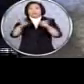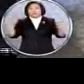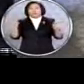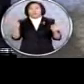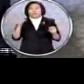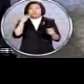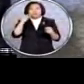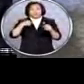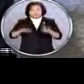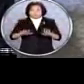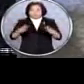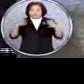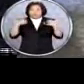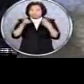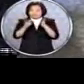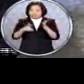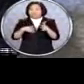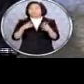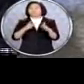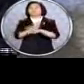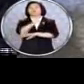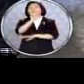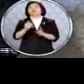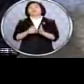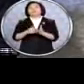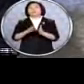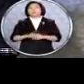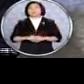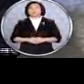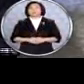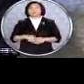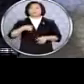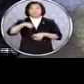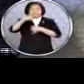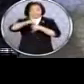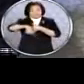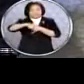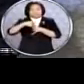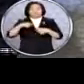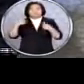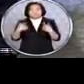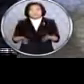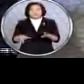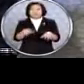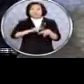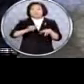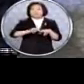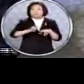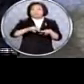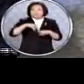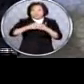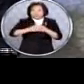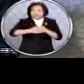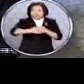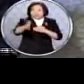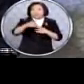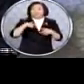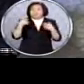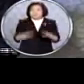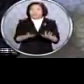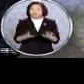过了。各位亲爱的乡亲，我是经历过刑事审判程序全部过程